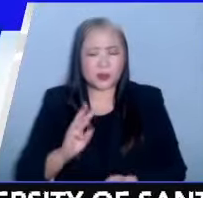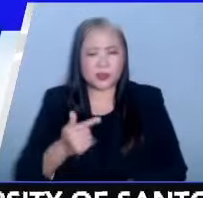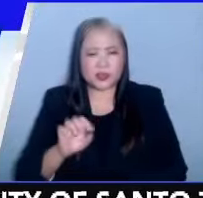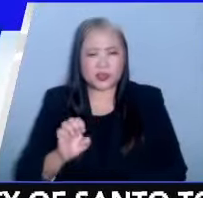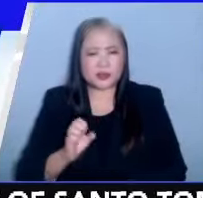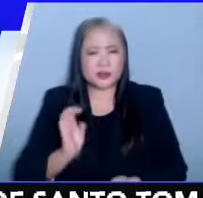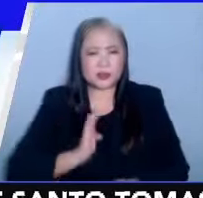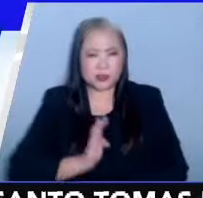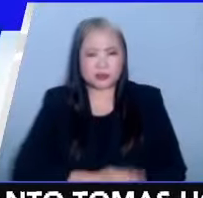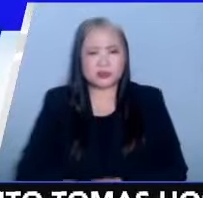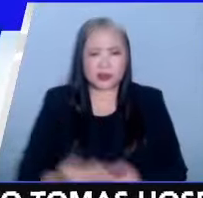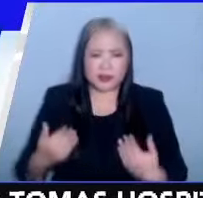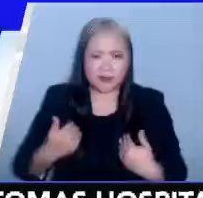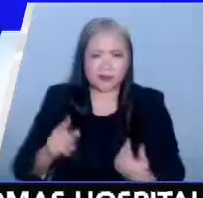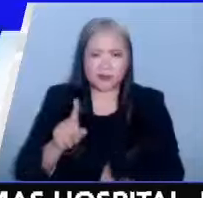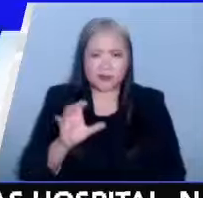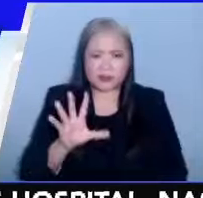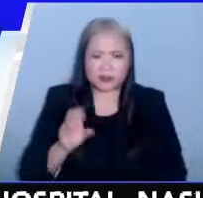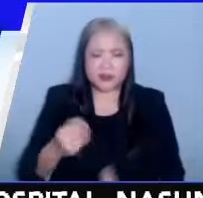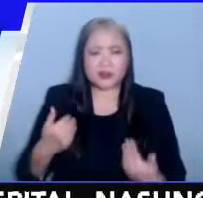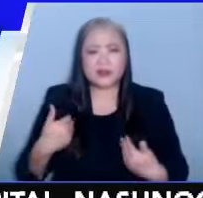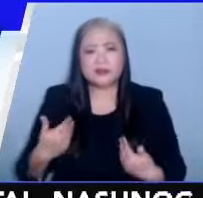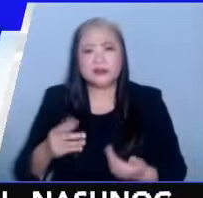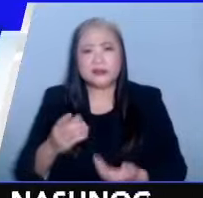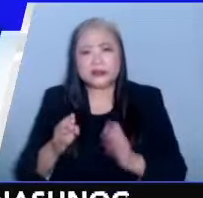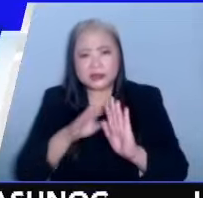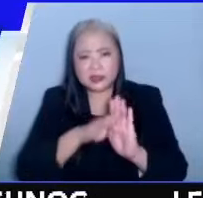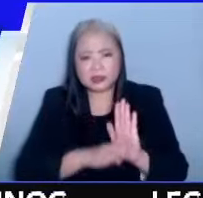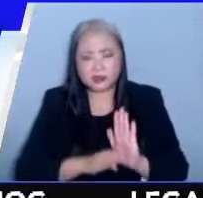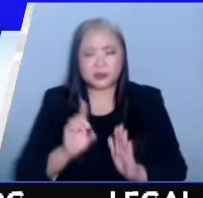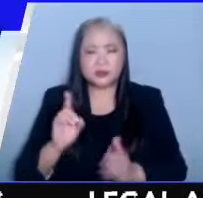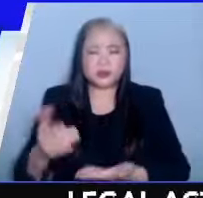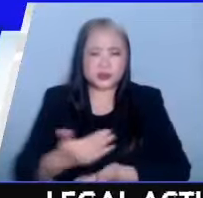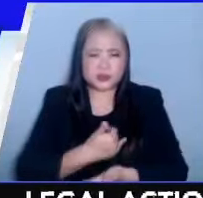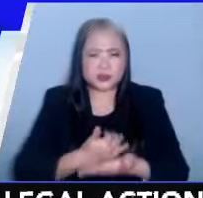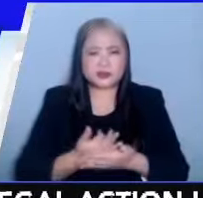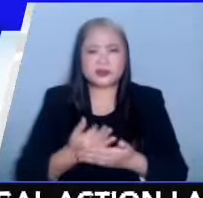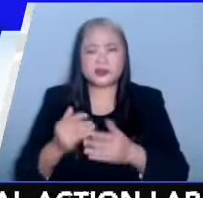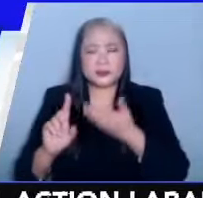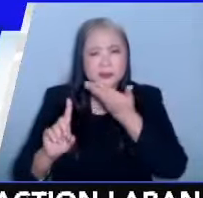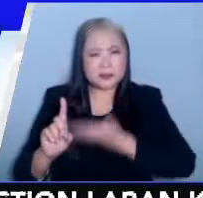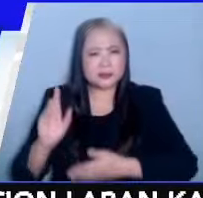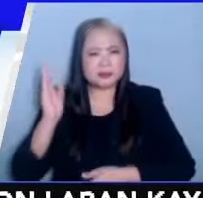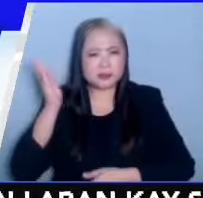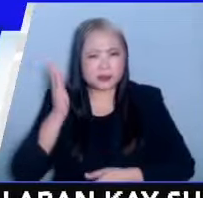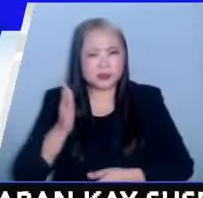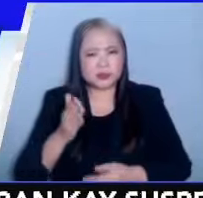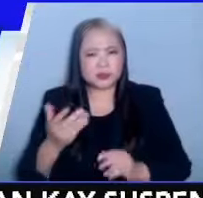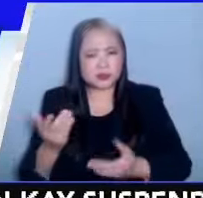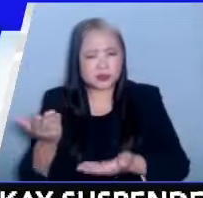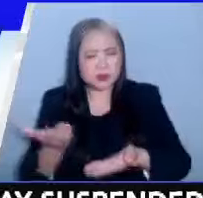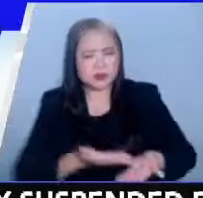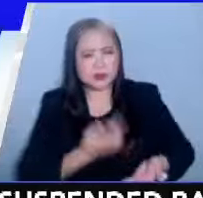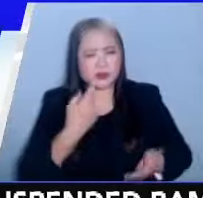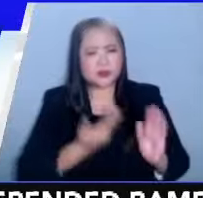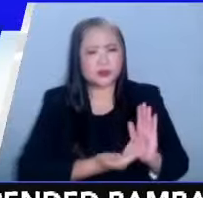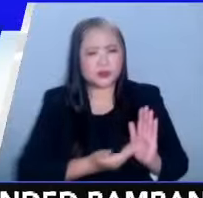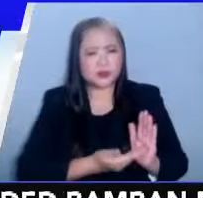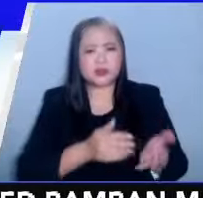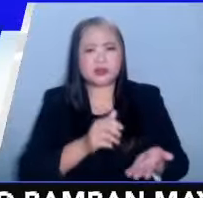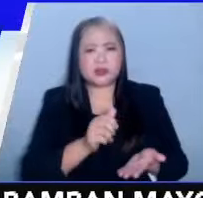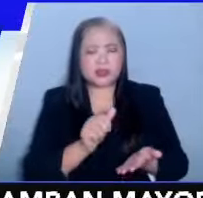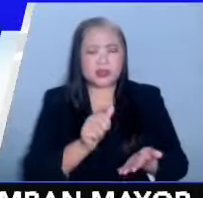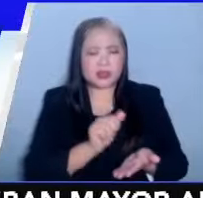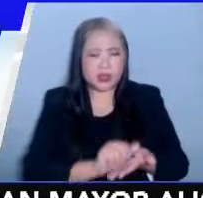kaming kaming comp tayong mga Resource nainvite doon academics and economics economist na